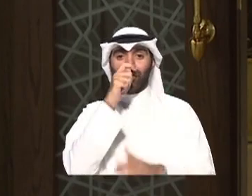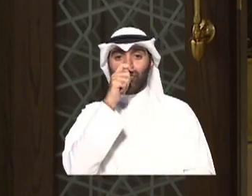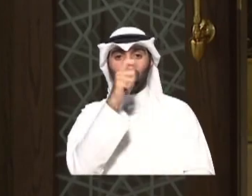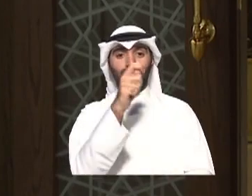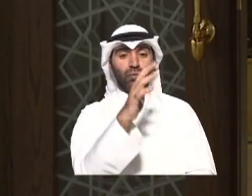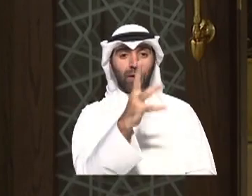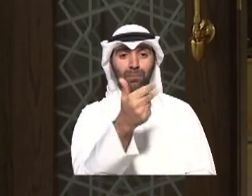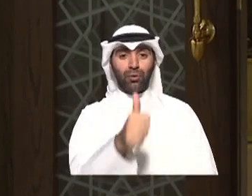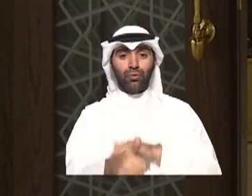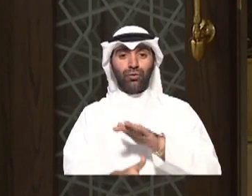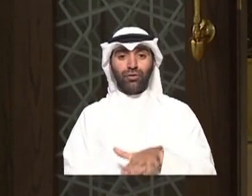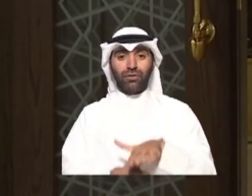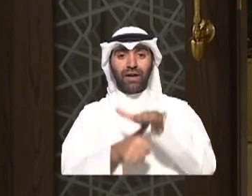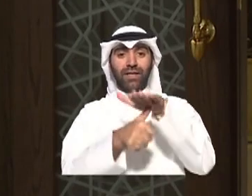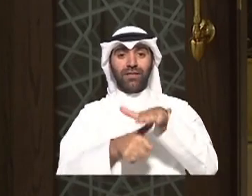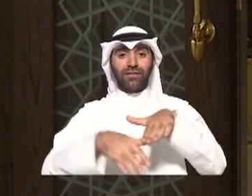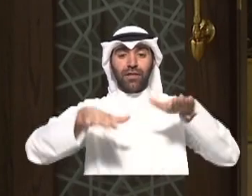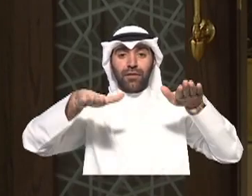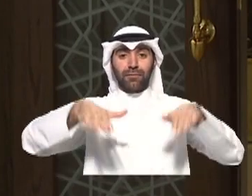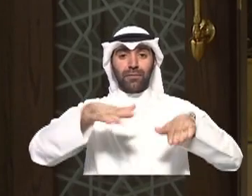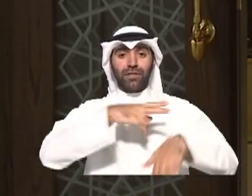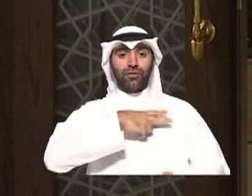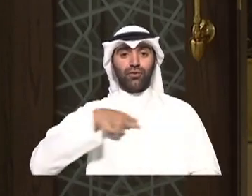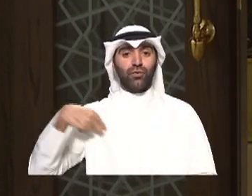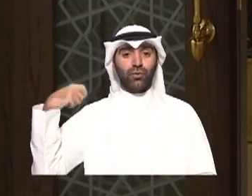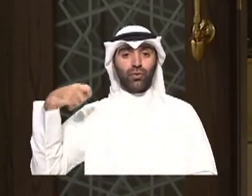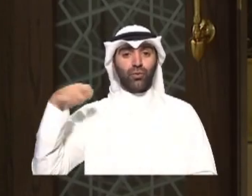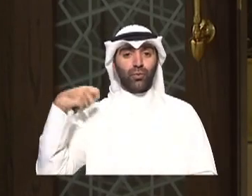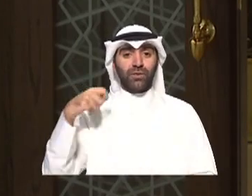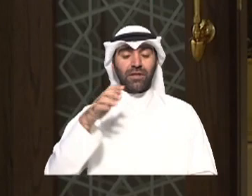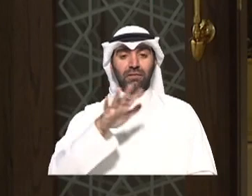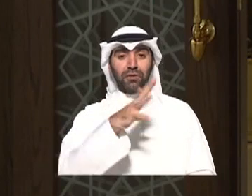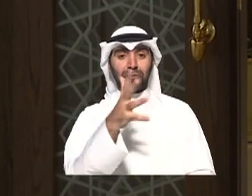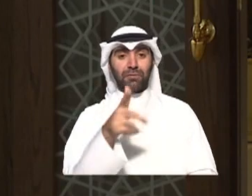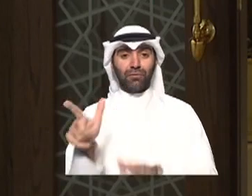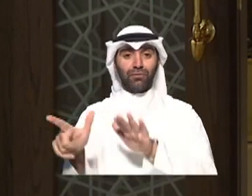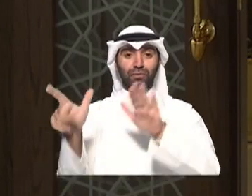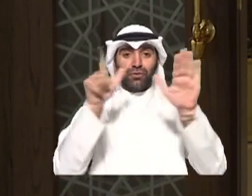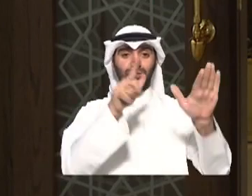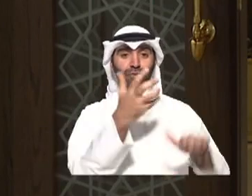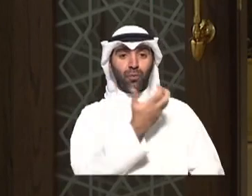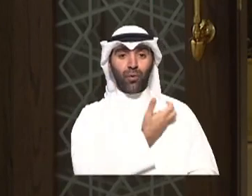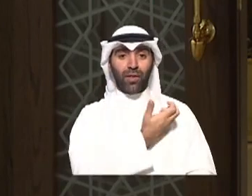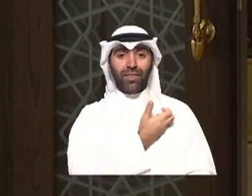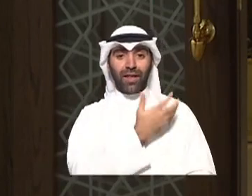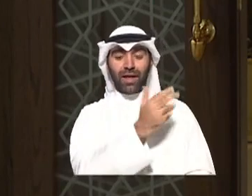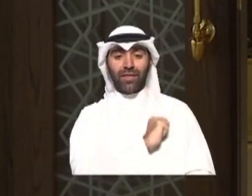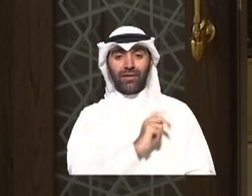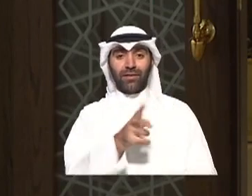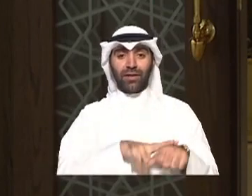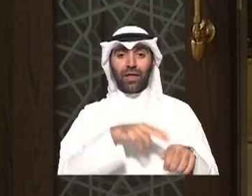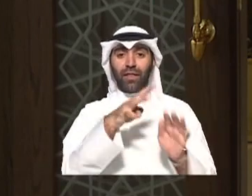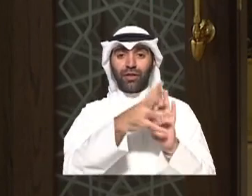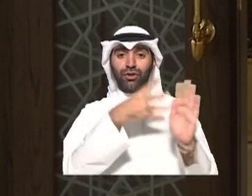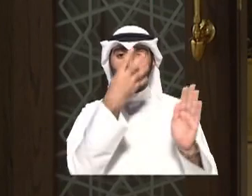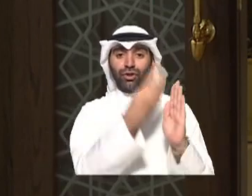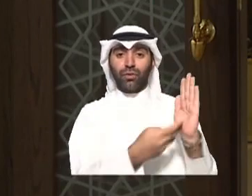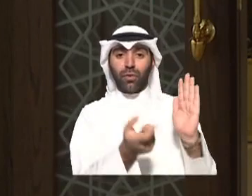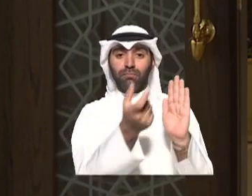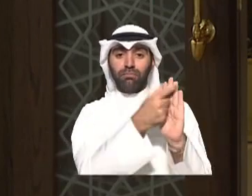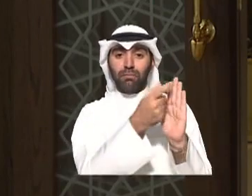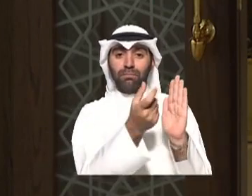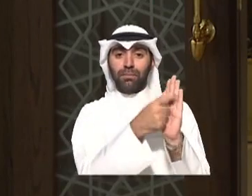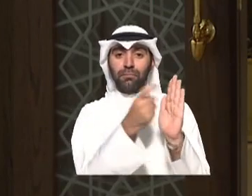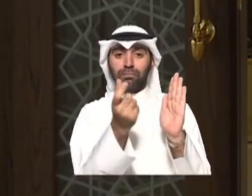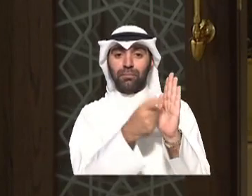الغانم بأن جلسة الثلاثاء من الأسبوع المقبل سوف تكون جلسة عادية، ومدرج عليها طلبين من